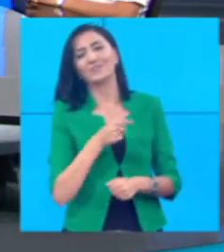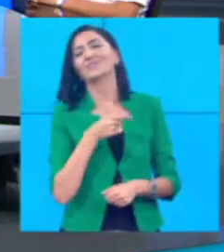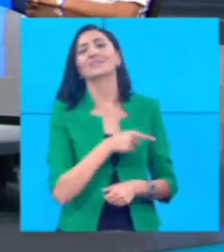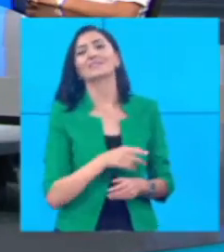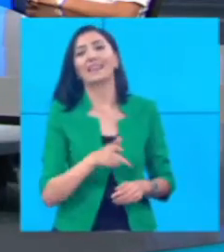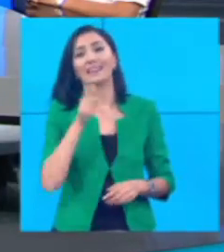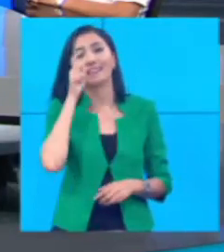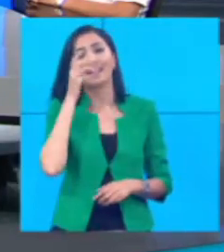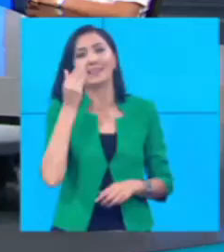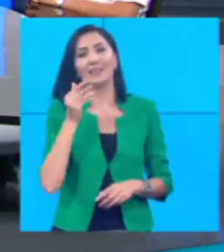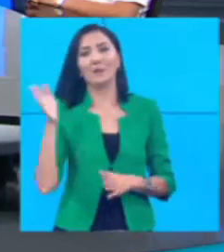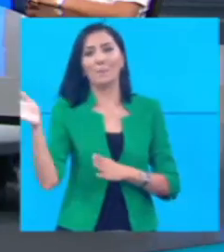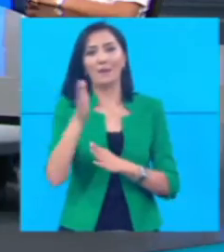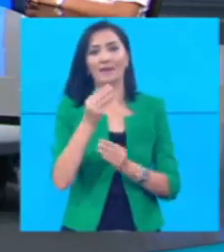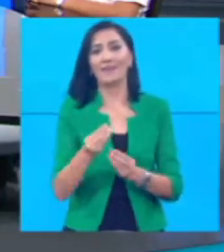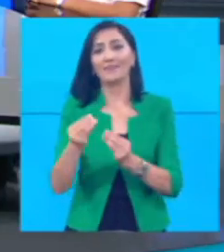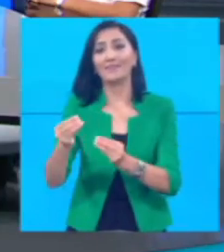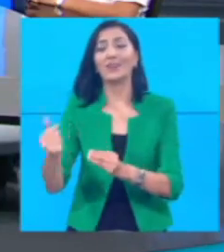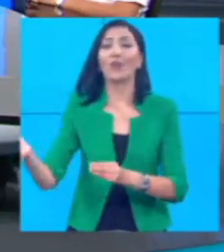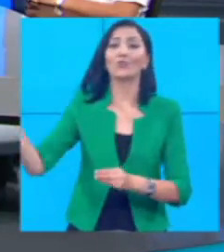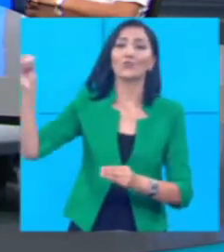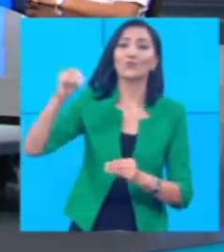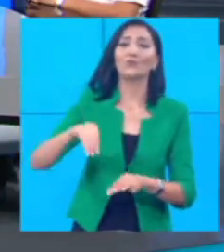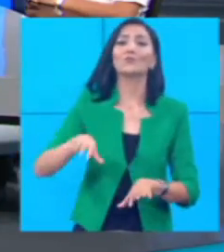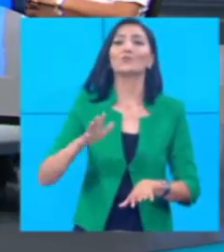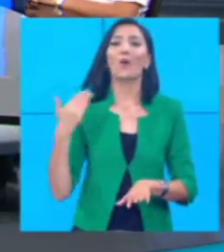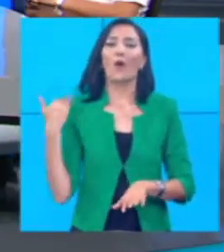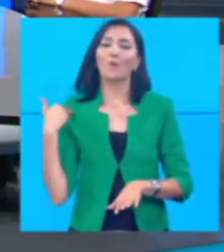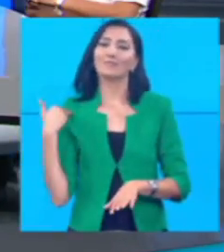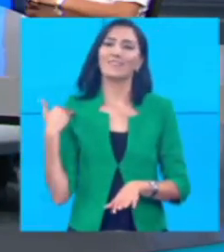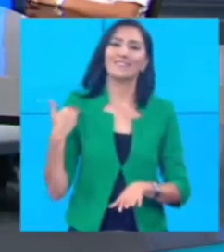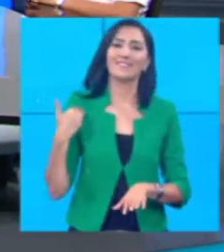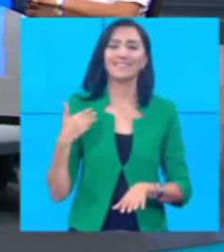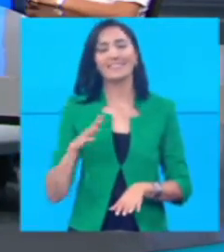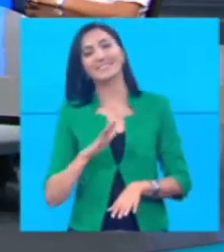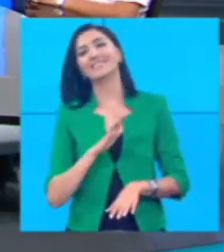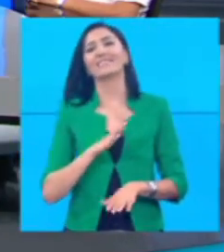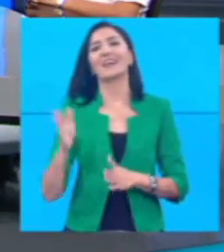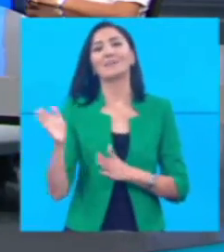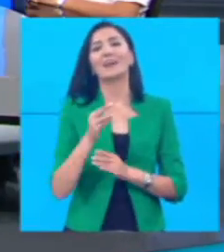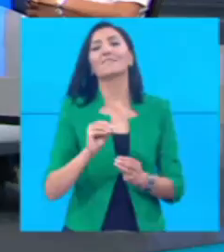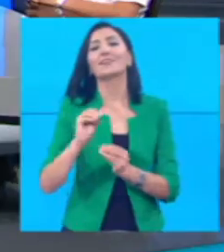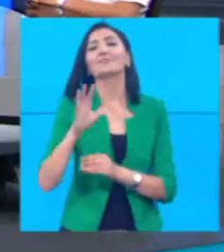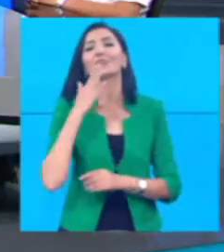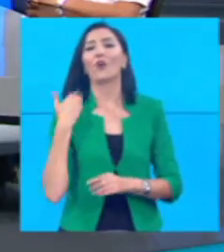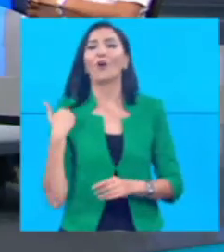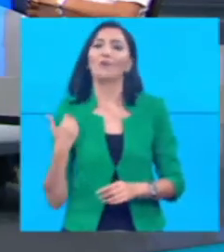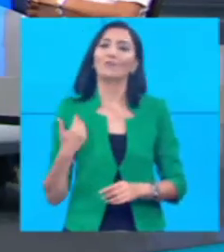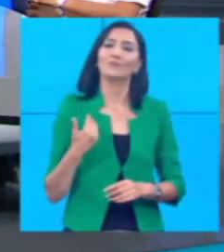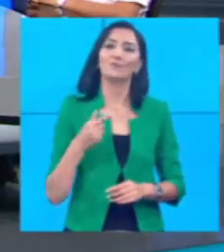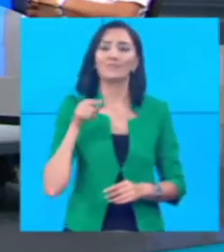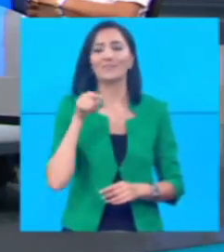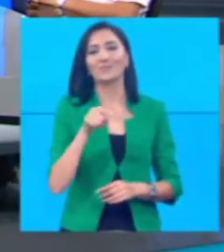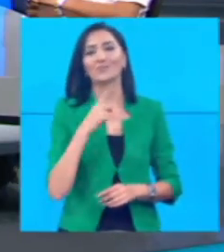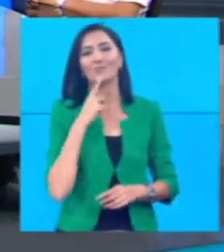Ben koşacağım. Dikkat et ha, bayrağı verirken düşürme sakın. Yok, hayır. Omuzla vuruyoruz zaten. Ha, öyle mi? Bayrak verme yok yani. Yok, omuzla